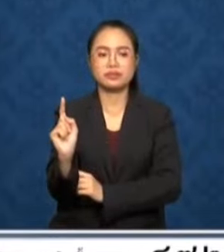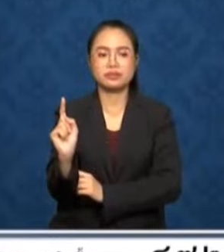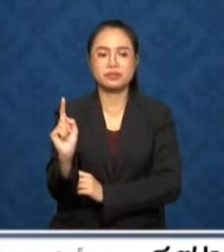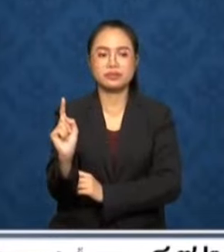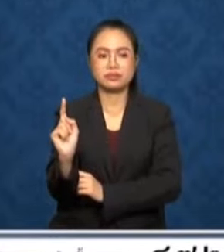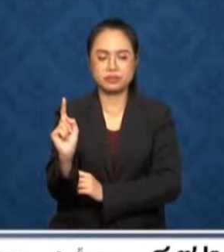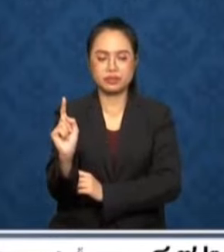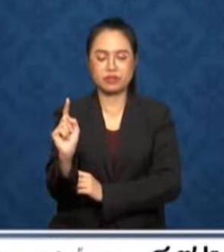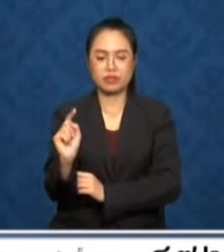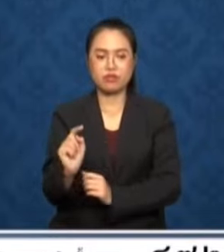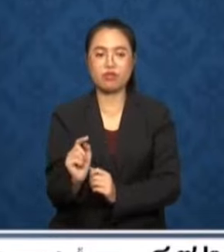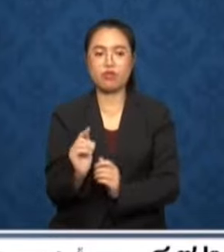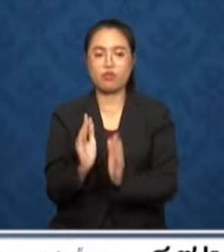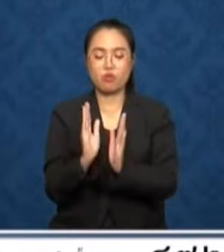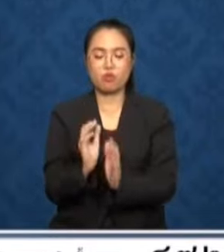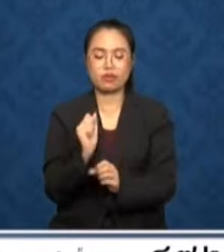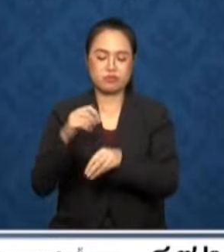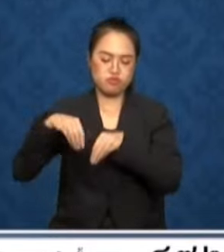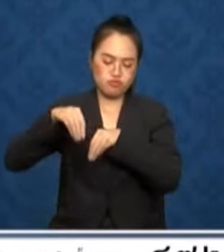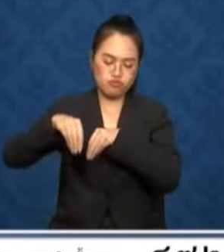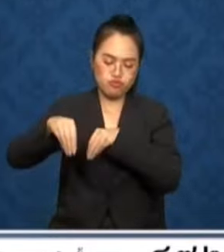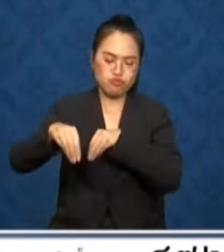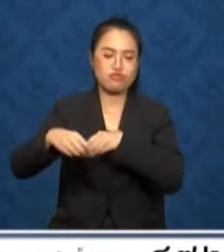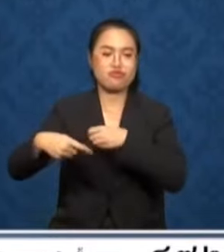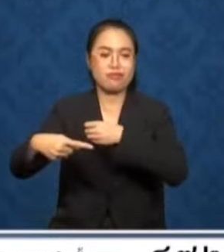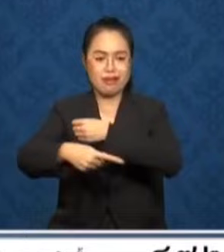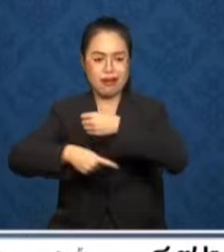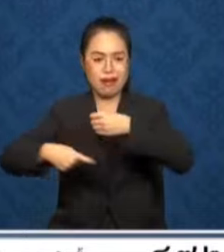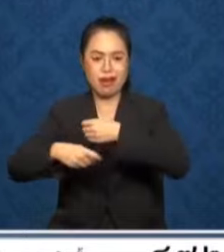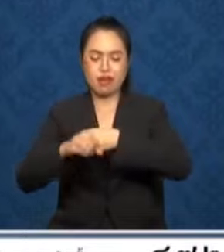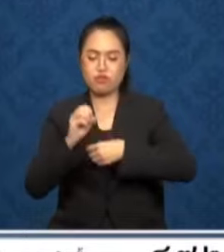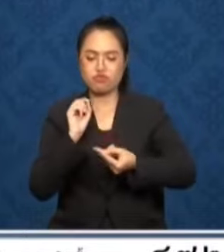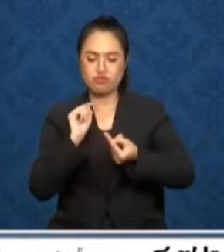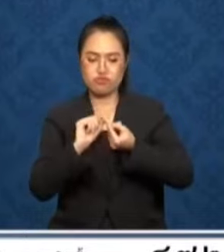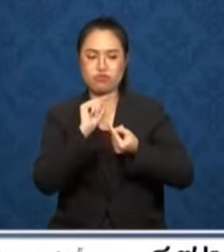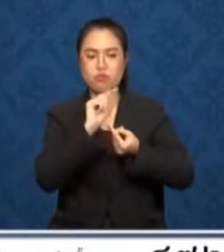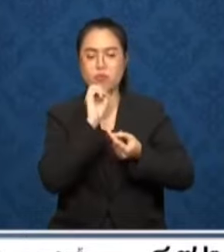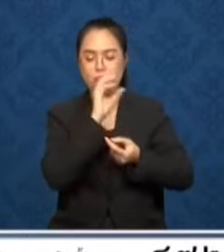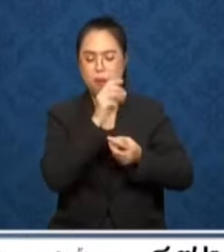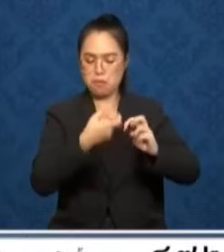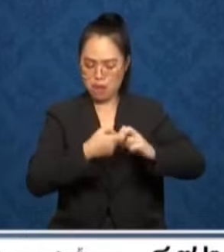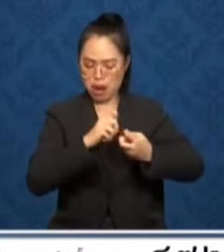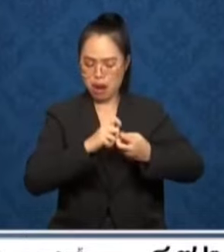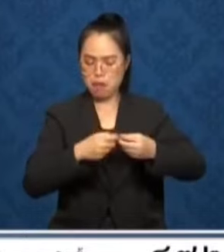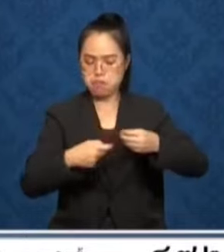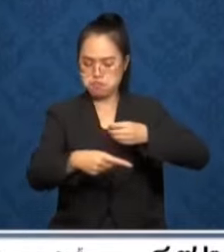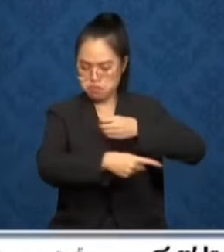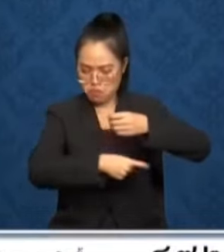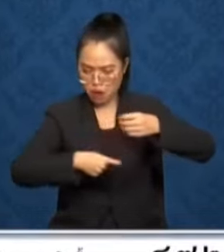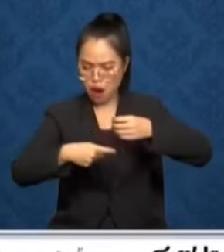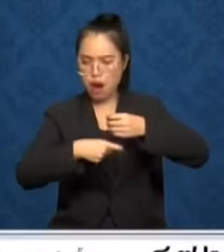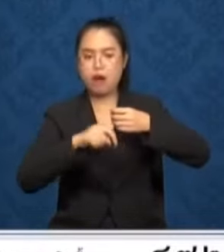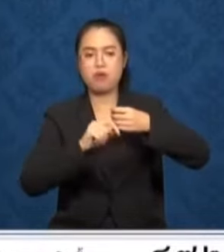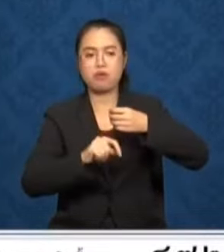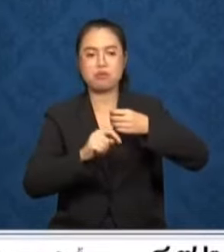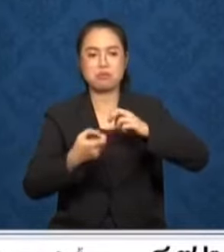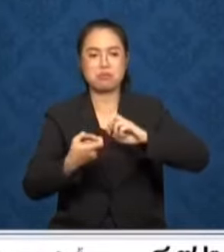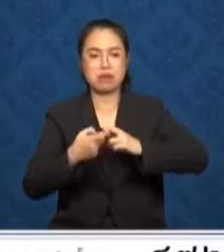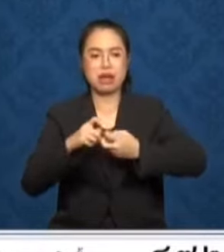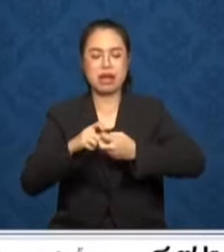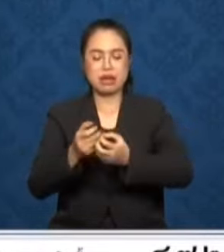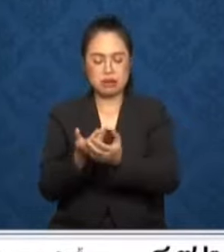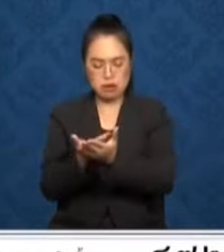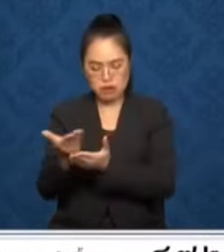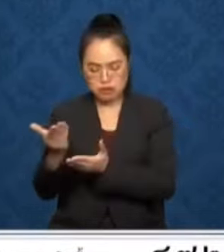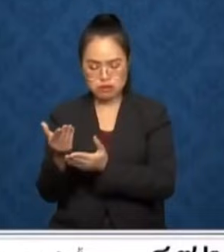อว่เป็กระดกสัหลของชาติ เข plataform Meanตอนนี้เป็ช่งตนหรดูการเก็บเกี่ยวแต่ราคารับซ้อเข้า